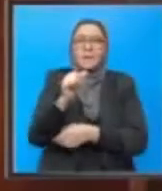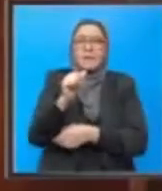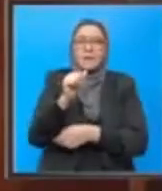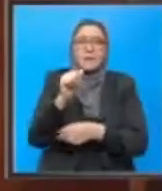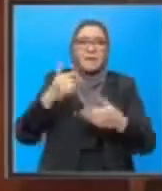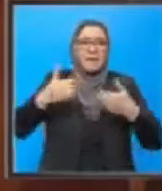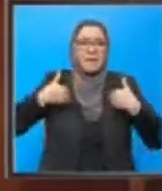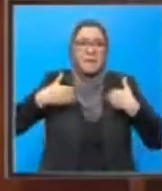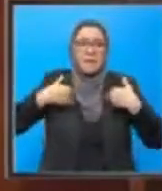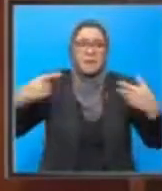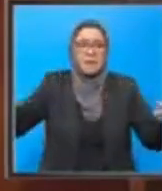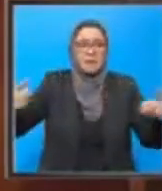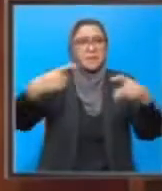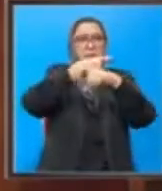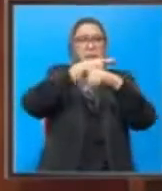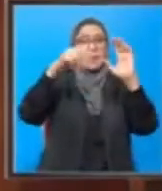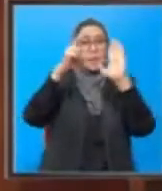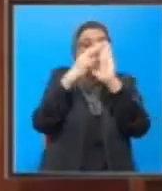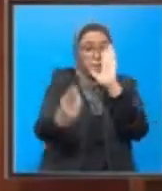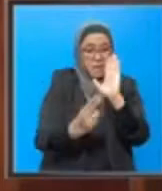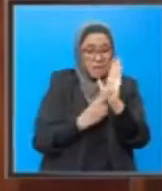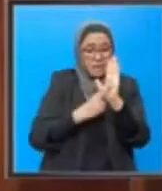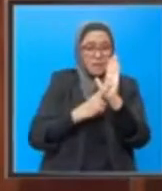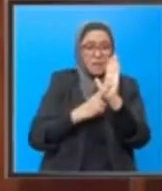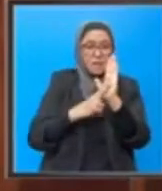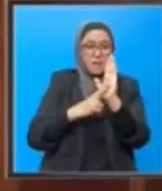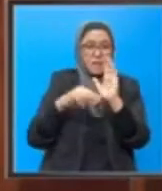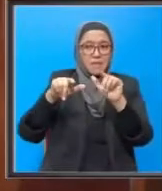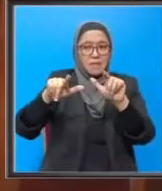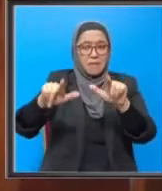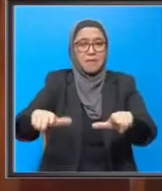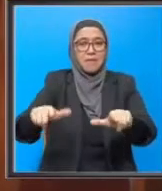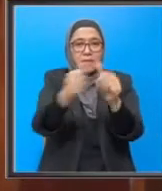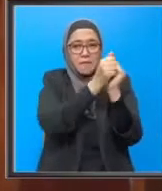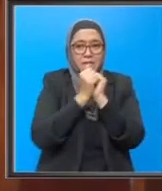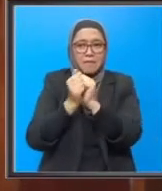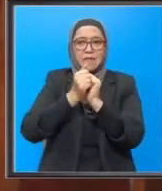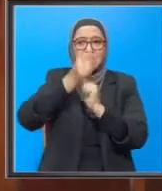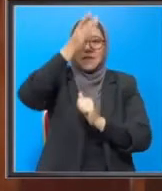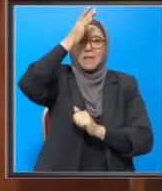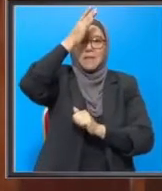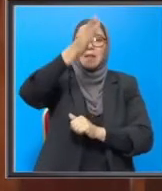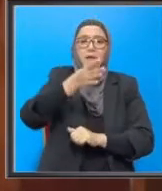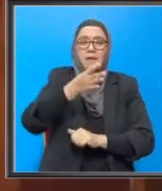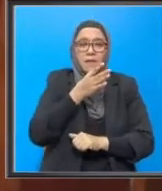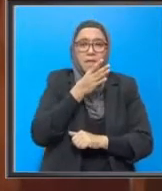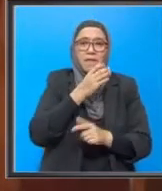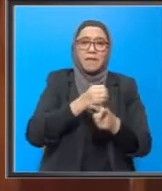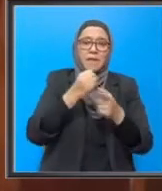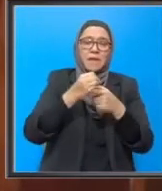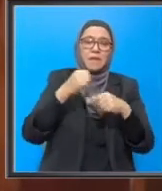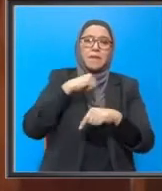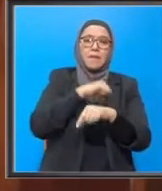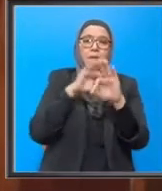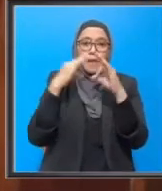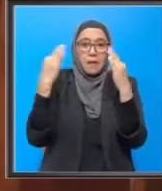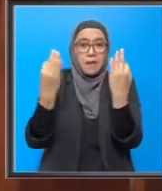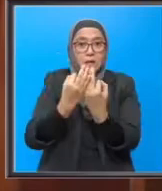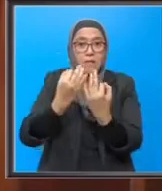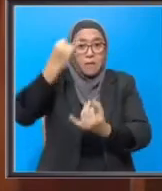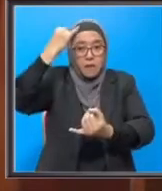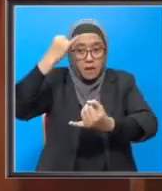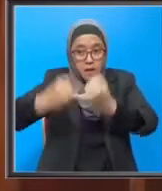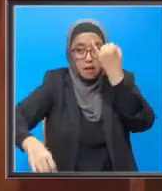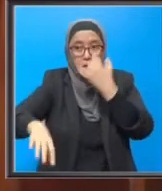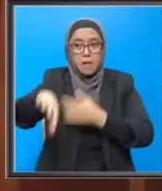mempunyai konflik dengan undang-undang ditempatkan sebuah di mungkin bersama ibu atau bapak atau ahli keluarga dan pilihan terakhir